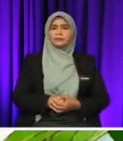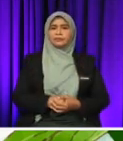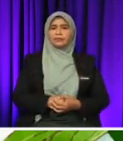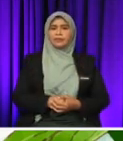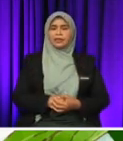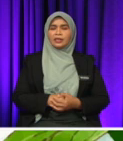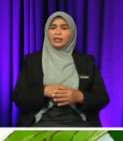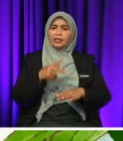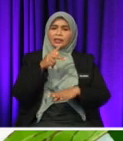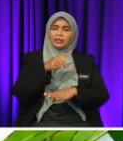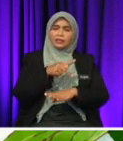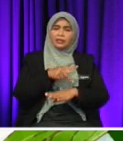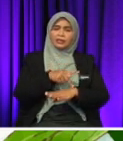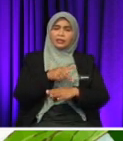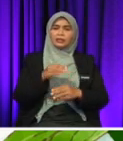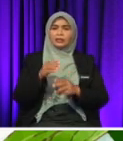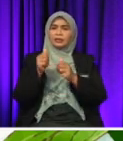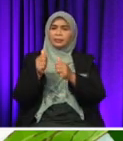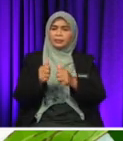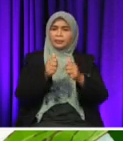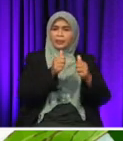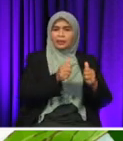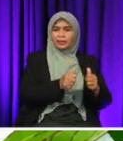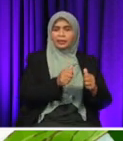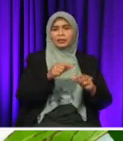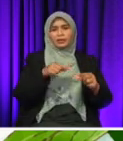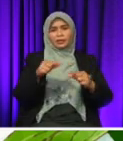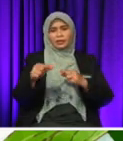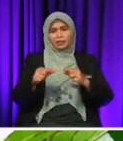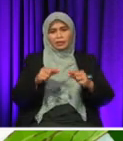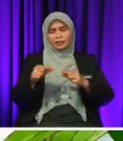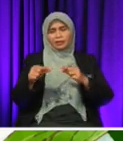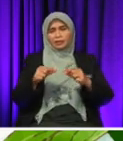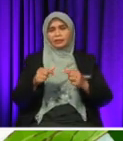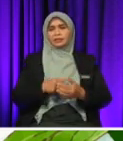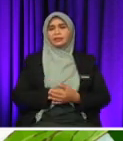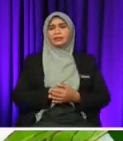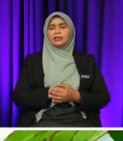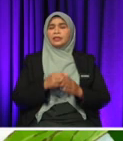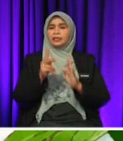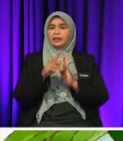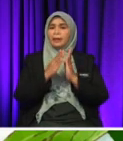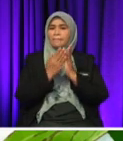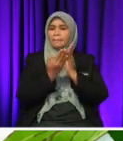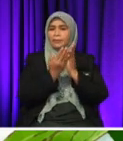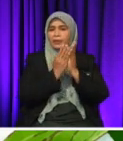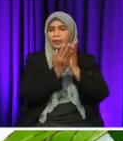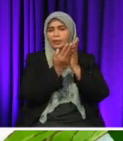ketika mengatur gerak ke pintu